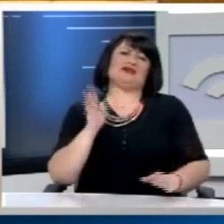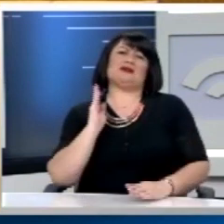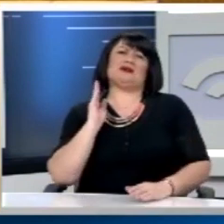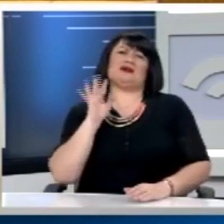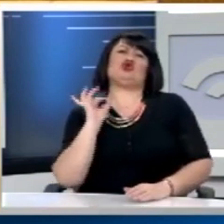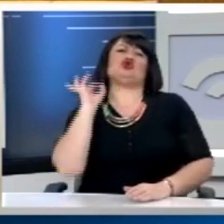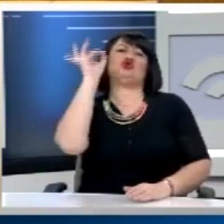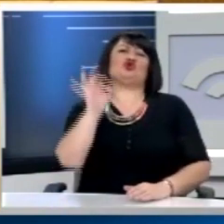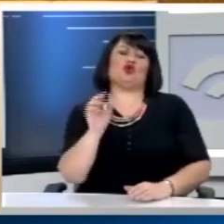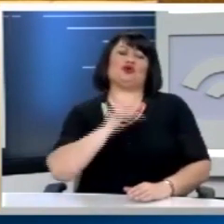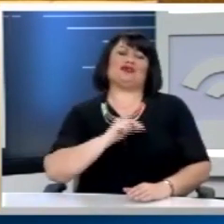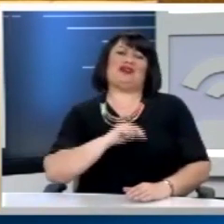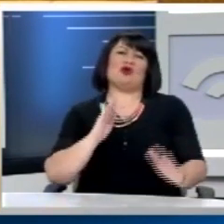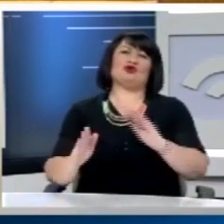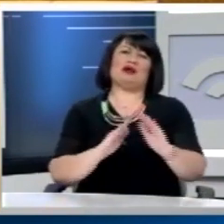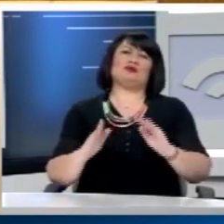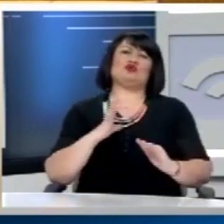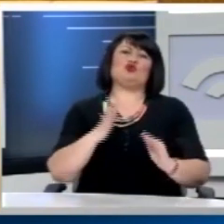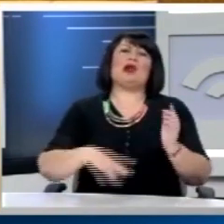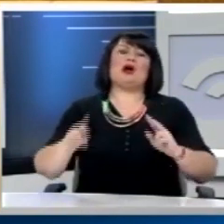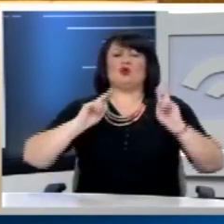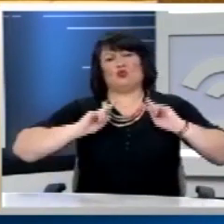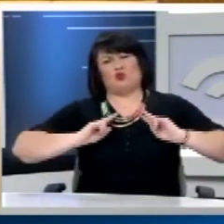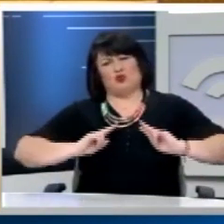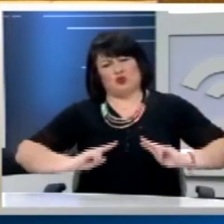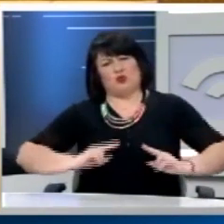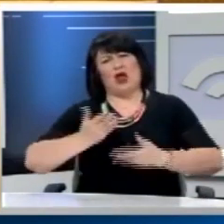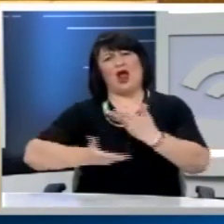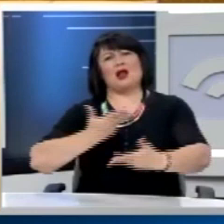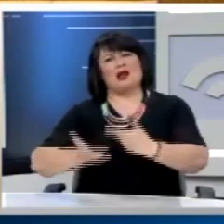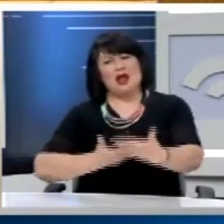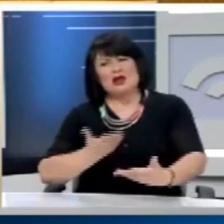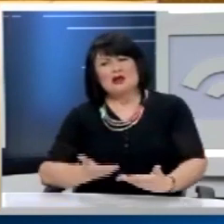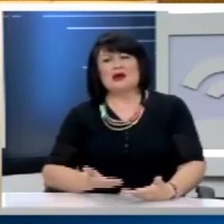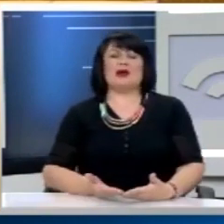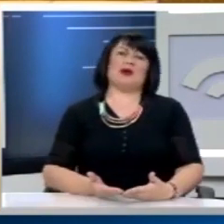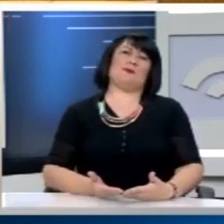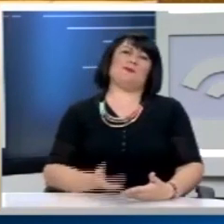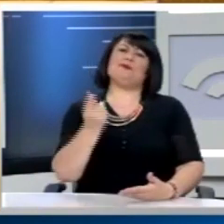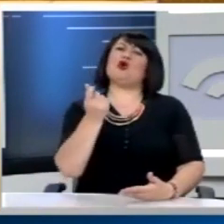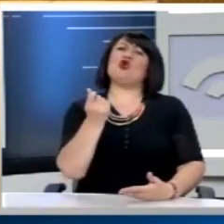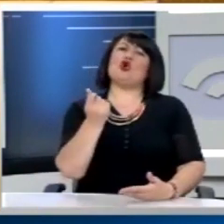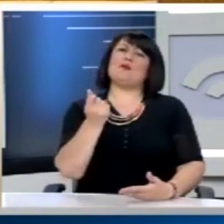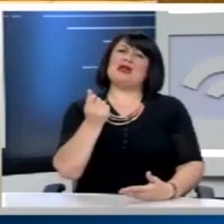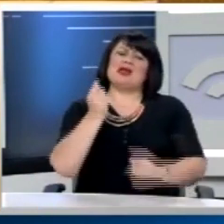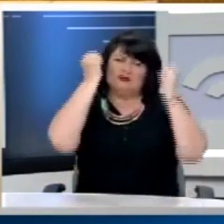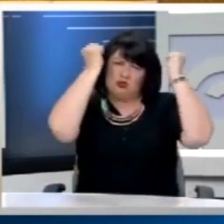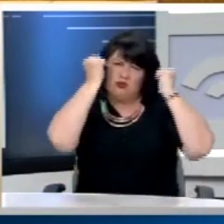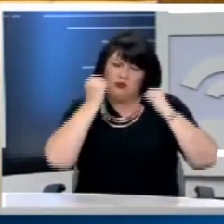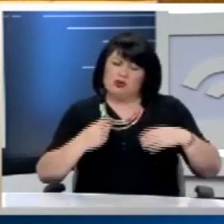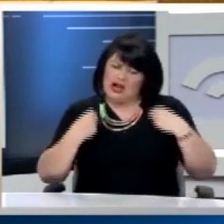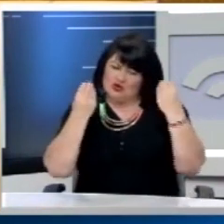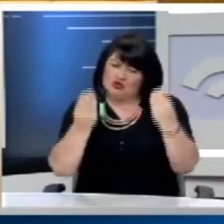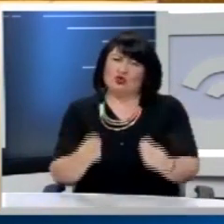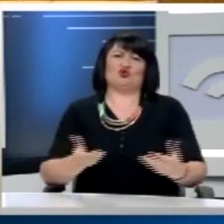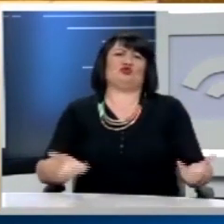των συμφερόντων του, την πραγματική ανακούφιση του, την αλληλεγγύη, την ανάκτηση οικονομικών απολειών που είχε ο λαός μας